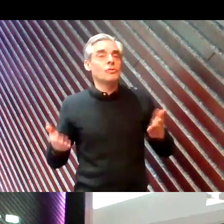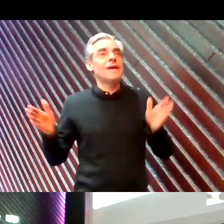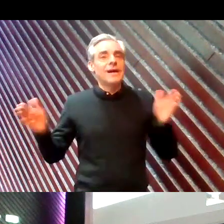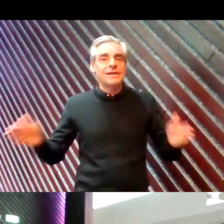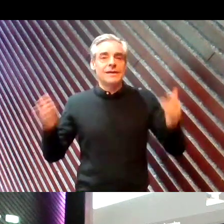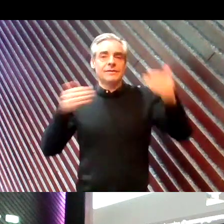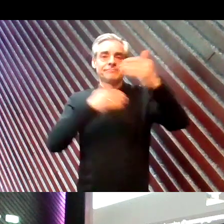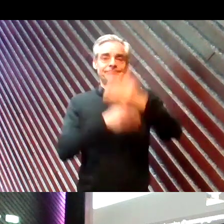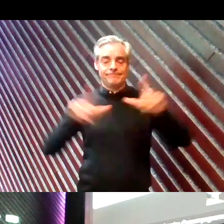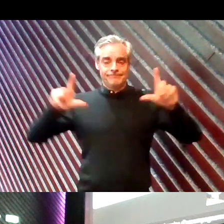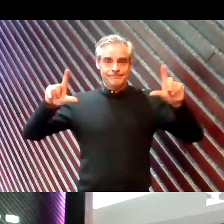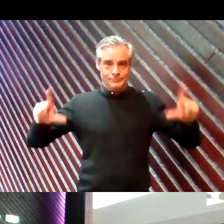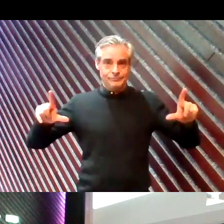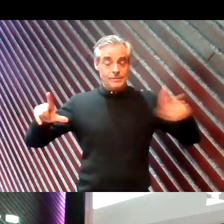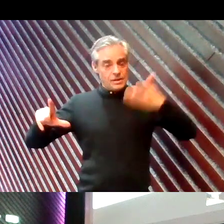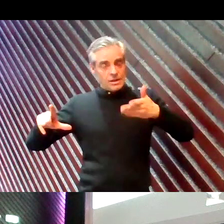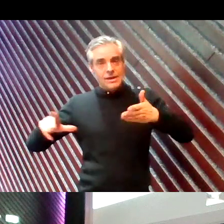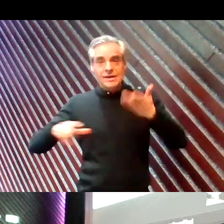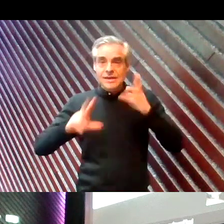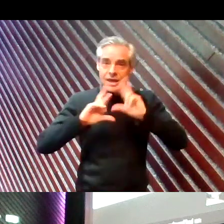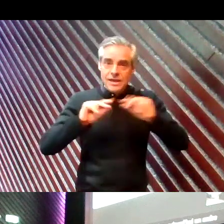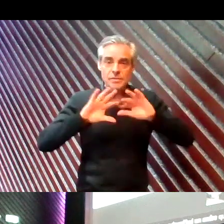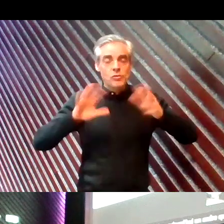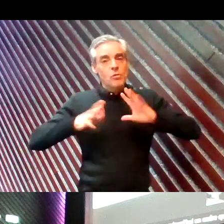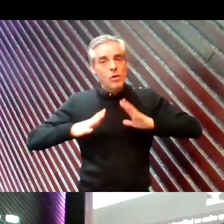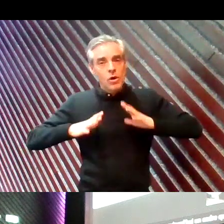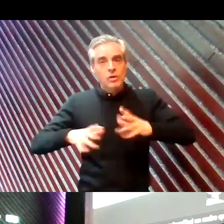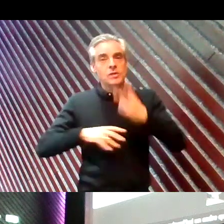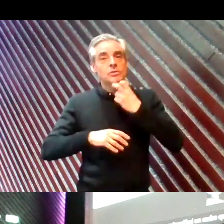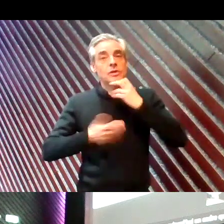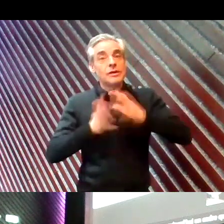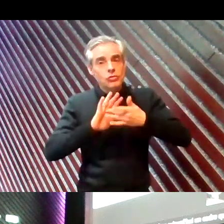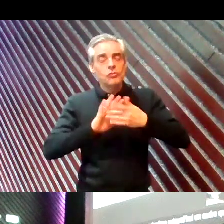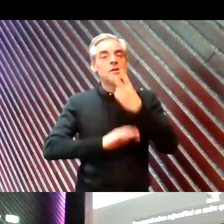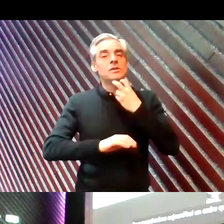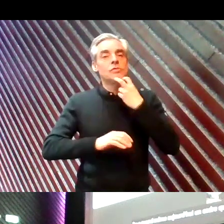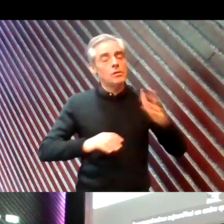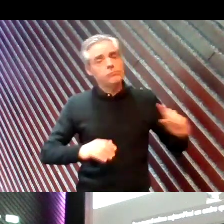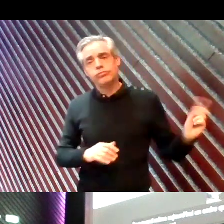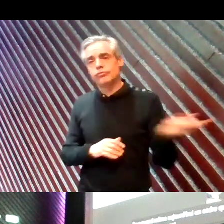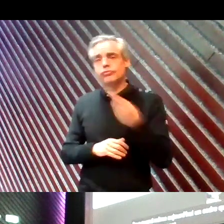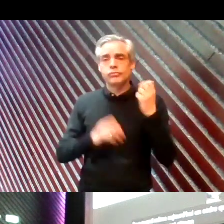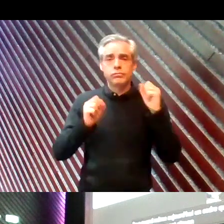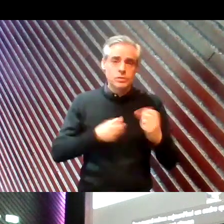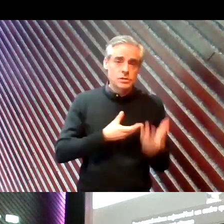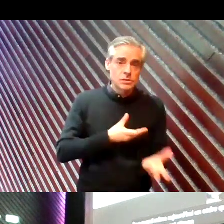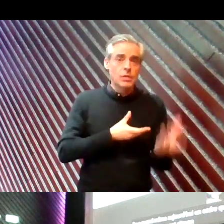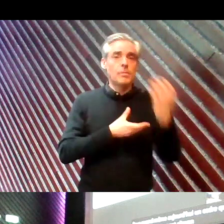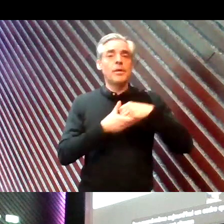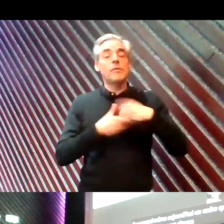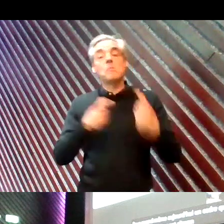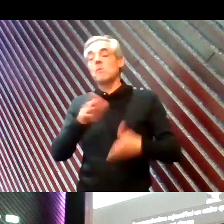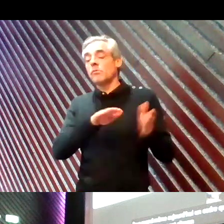qui permet en fait de favoriser l'engagement citoyen et de tous les citoyens. Au niveau, et quand on regarde aussi du